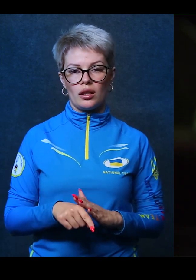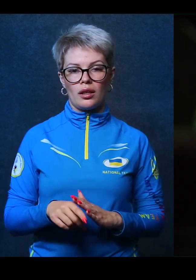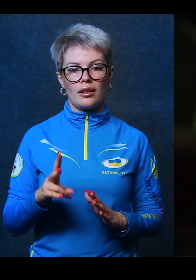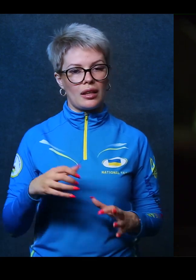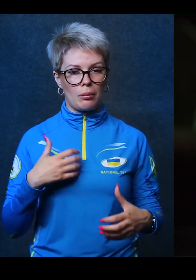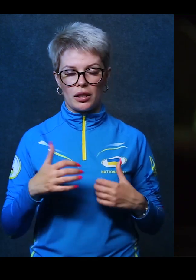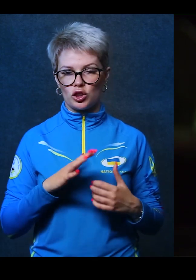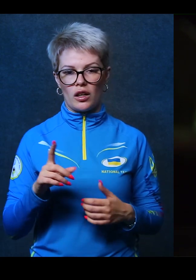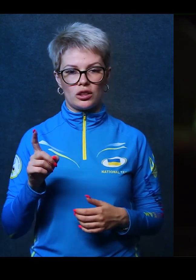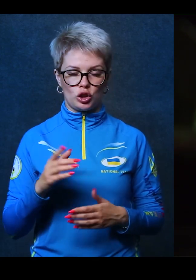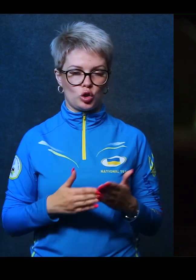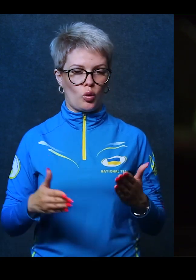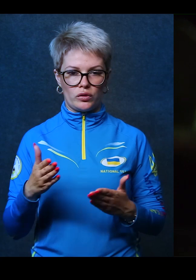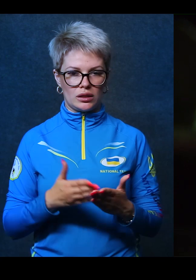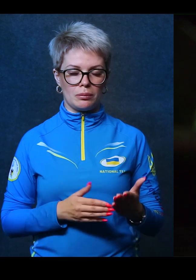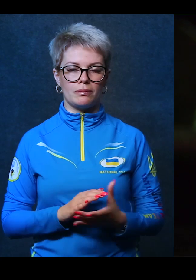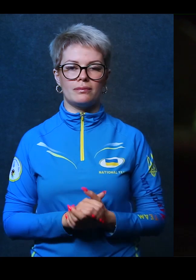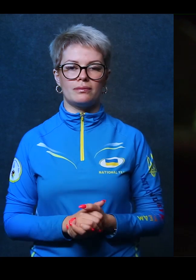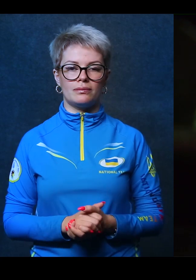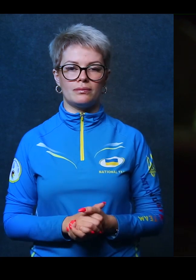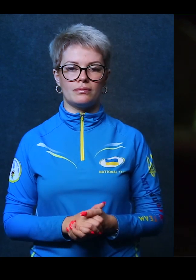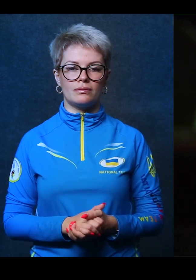не переживаєш зовсім.